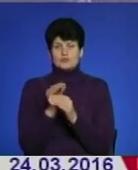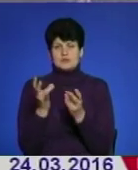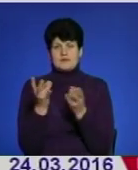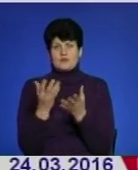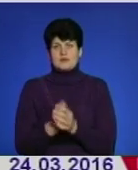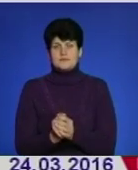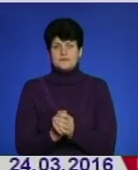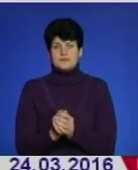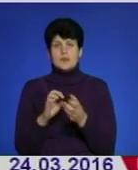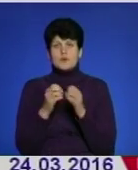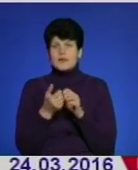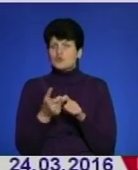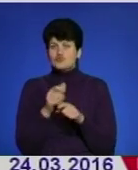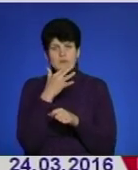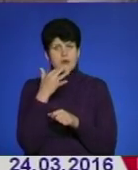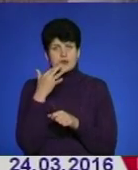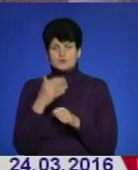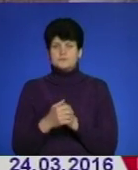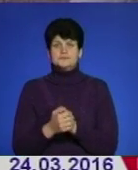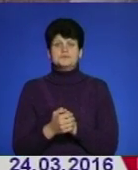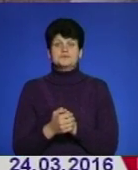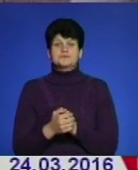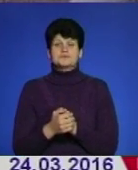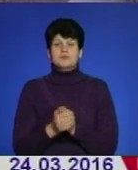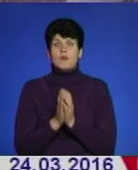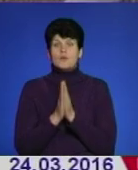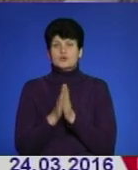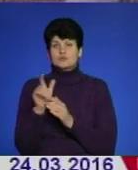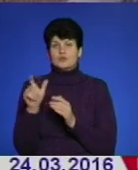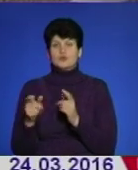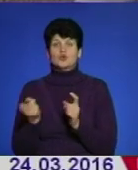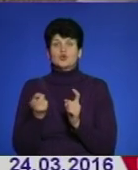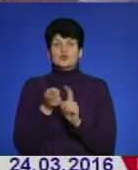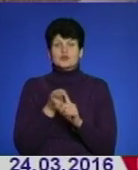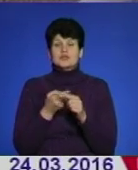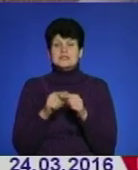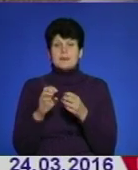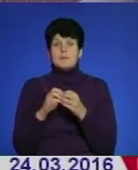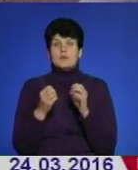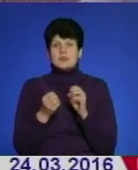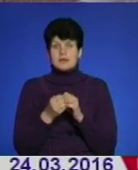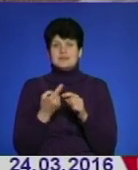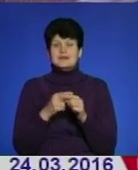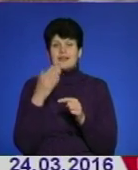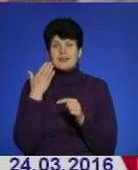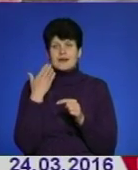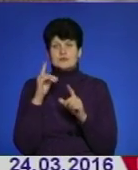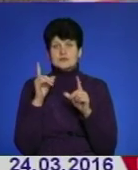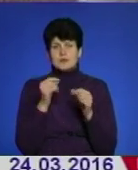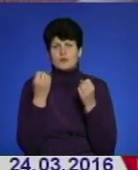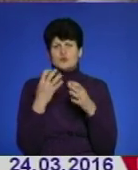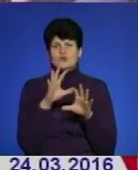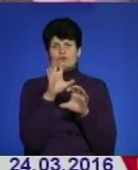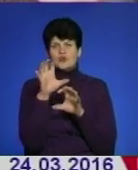необхідні. Проблем дуже багато. Просимо громаду долучатися до таких проблем, тому що це легко з'їхати, просто сфотографувати